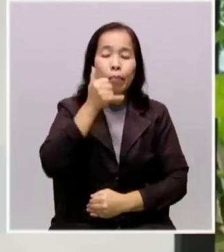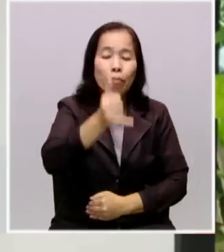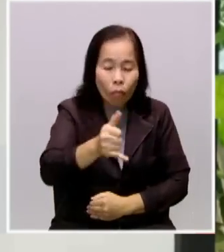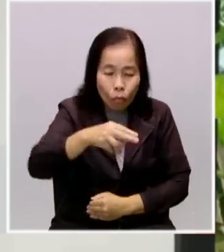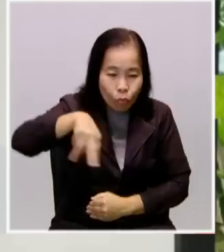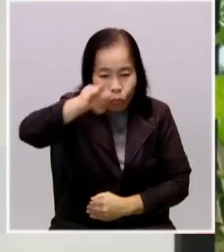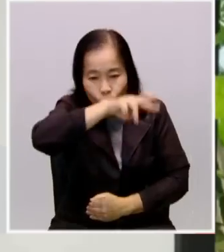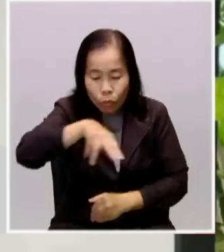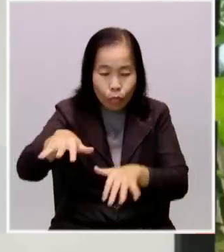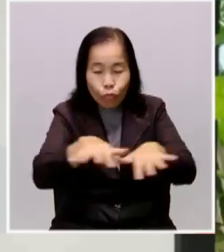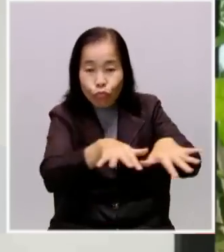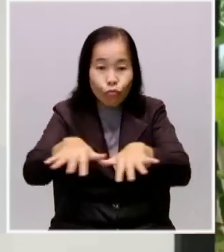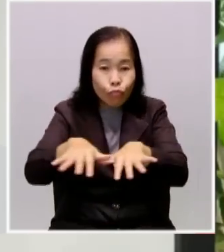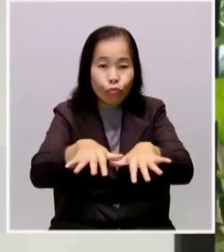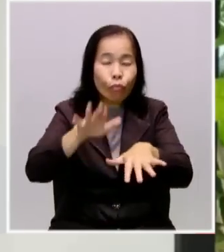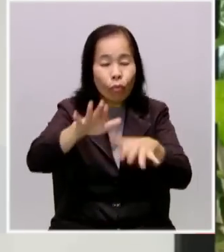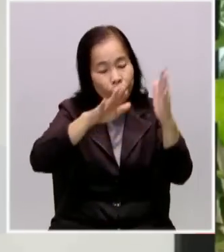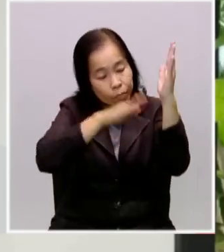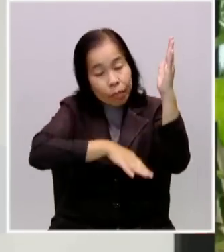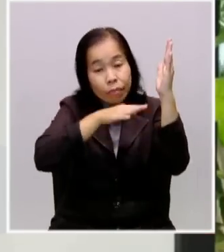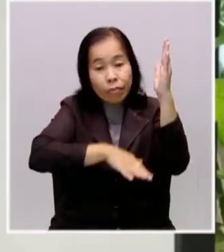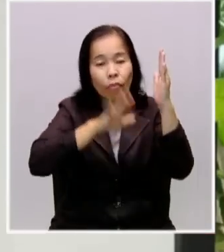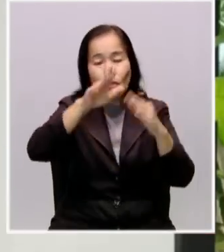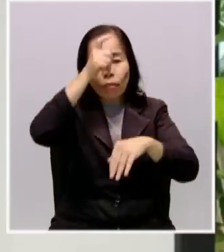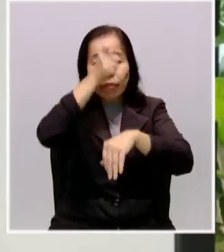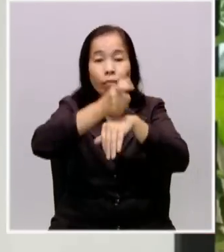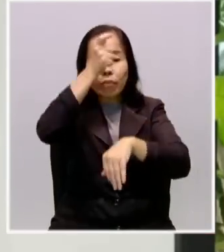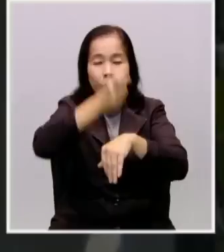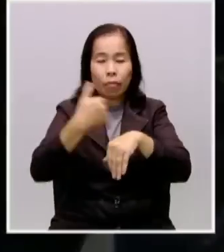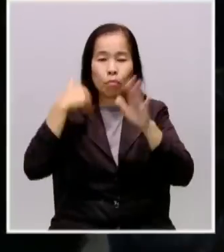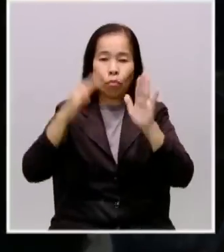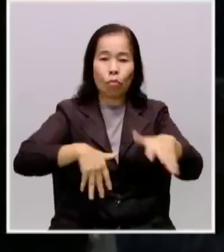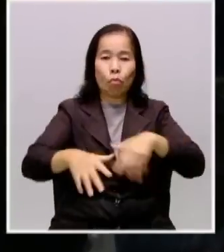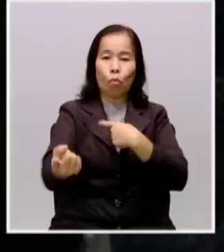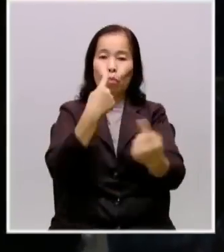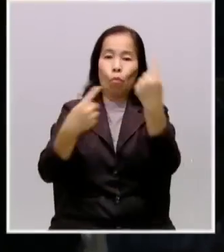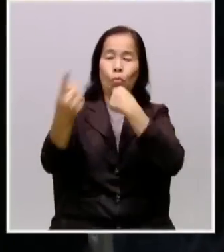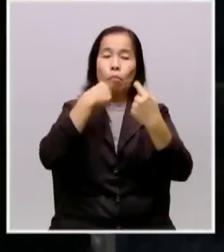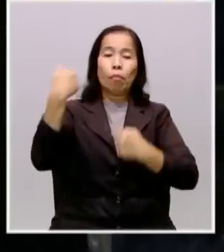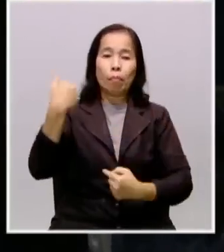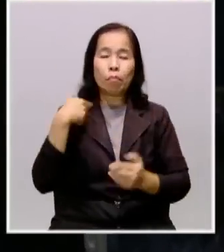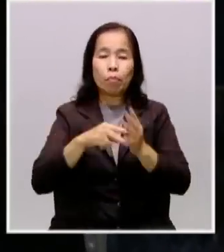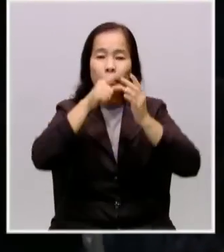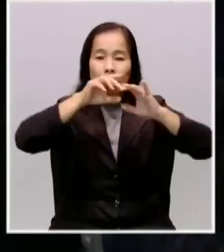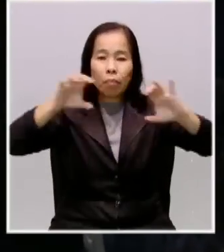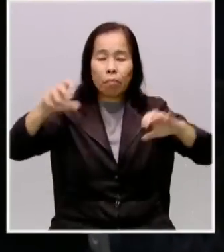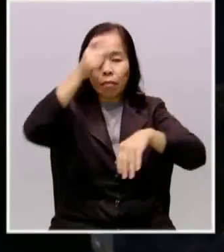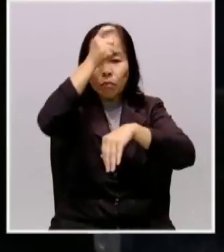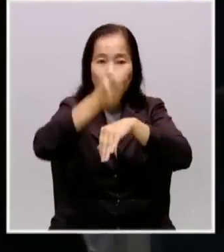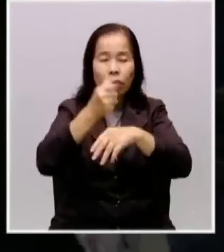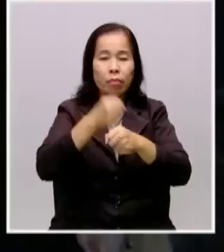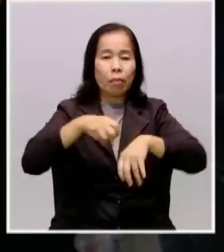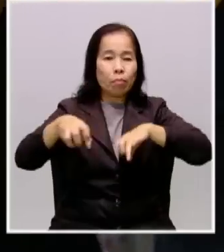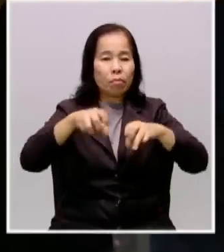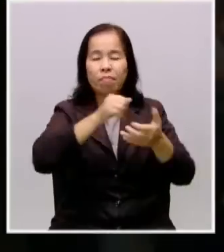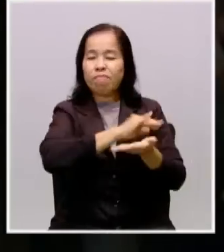ภัยทางตอนใต้ของประเทศนะคะท่ามกลางเสียงวิพากษ์วิจารณ์ว่ารัฐบาลตุรกีรับมือกับภัยพิบัติครั้งนี้ได้ไม่ดี